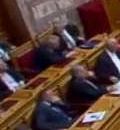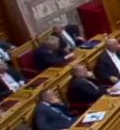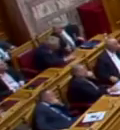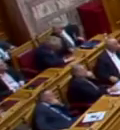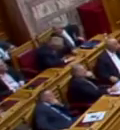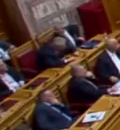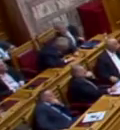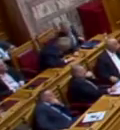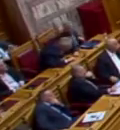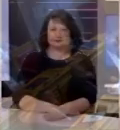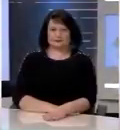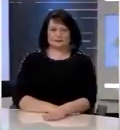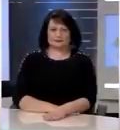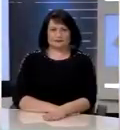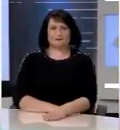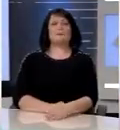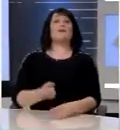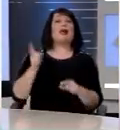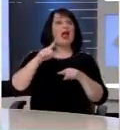Ένας Έλληνας λοιπόν,